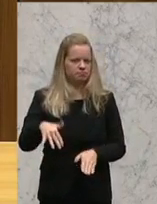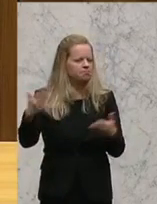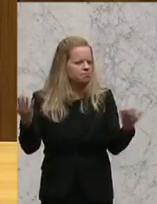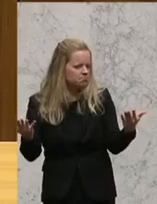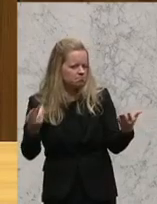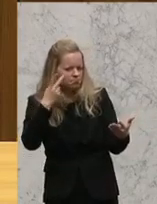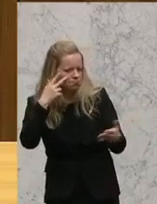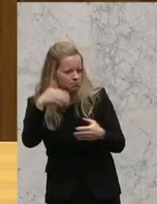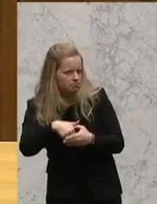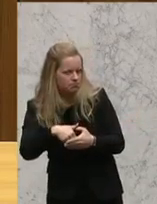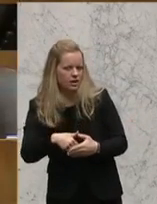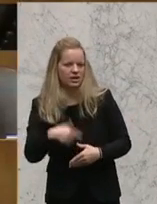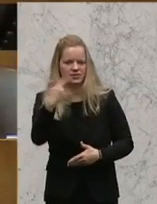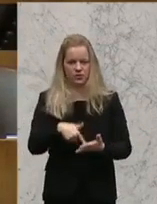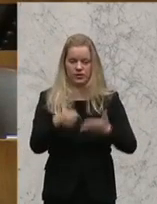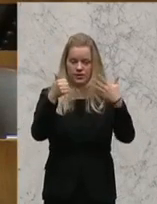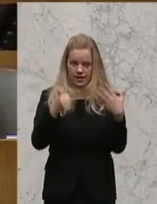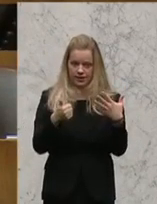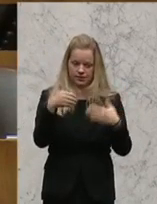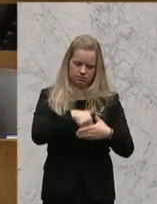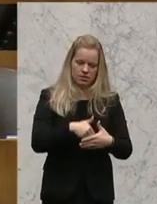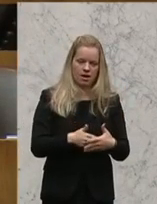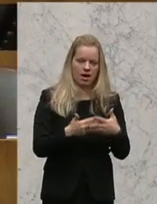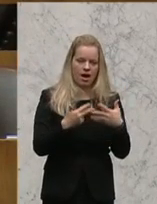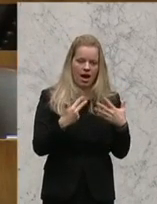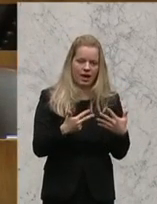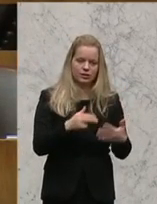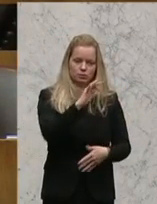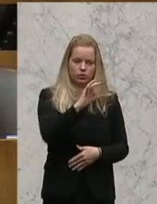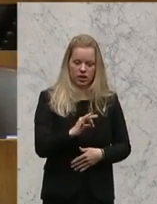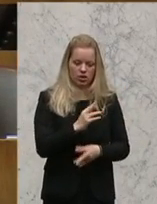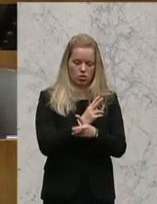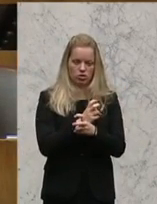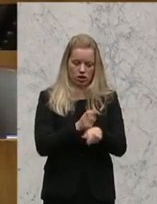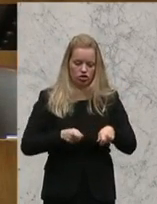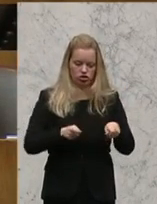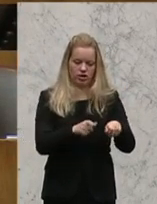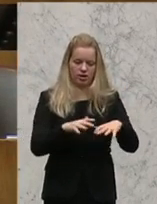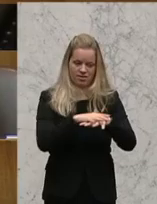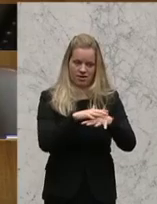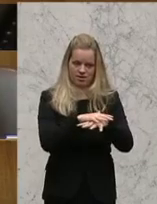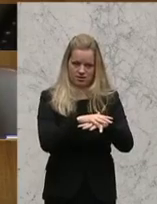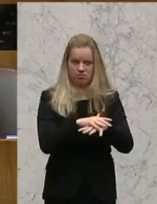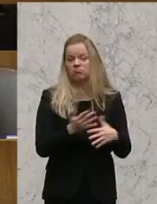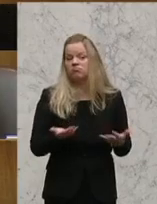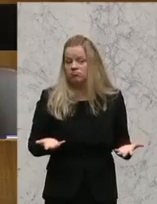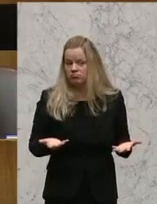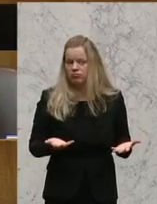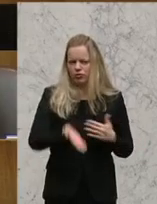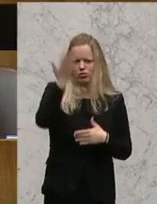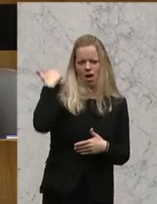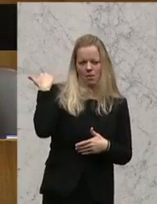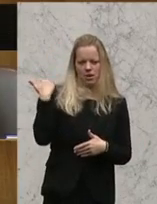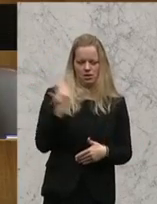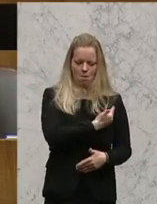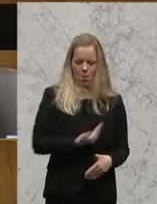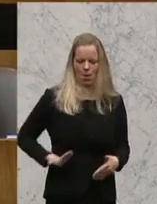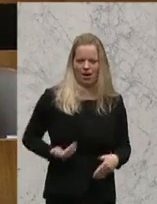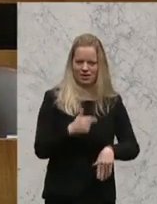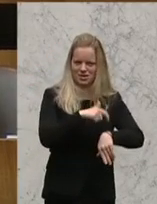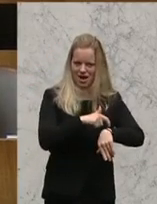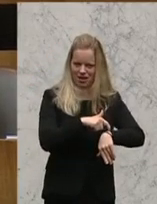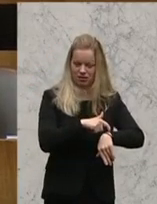2006 stammten 80% des österreichischen Schienennetzes noch aus der Monarchiezeit. Und